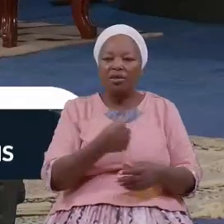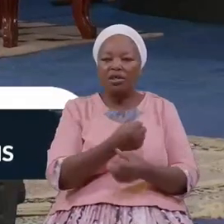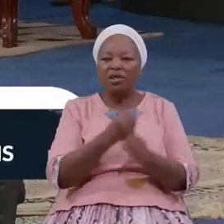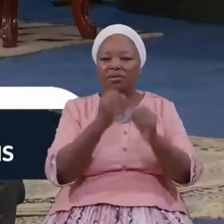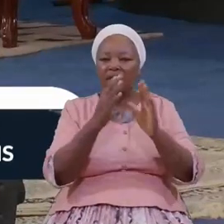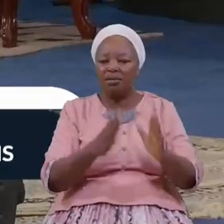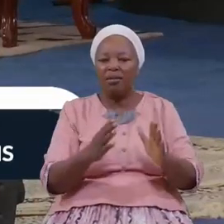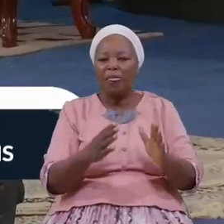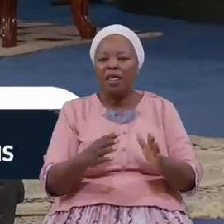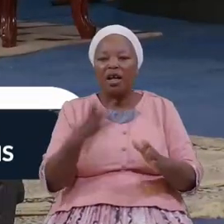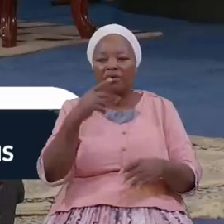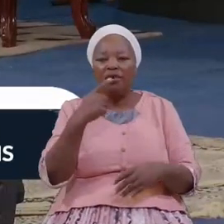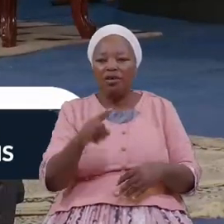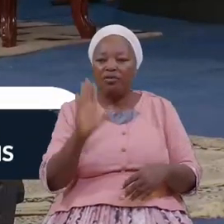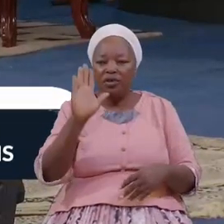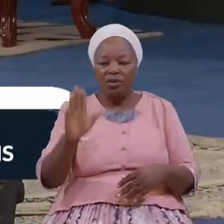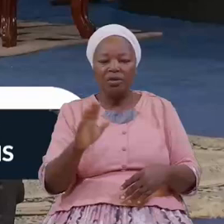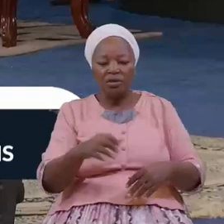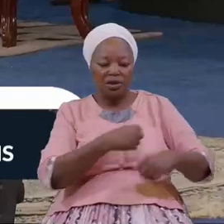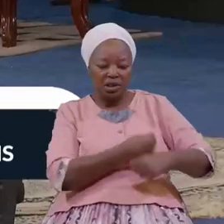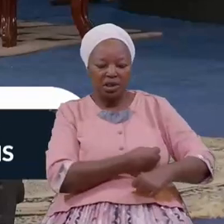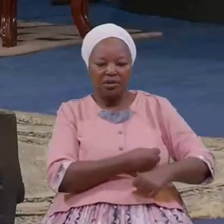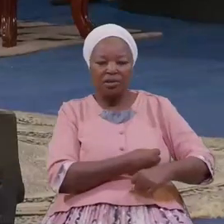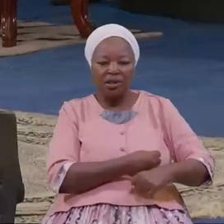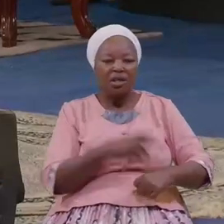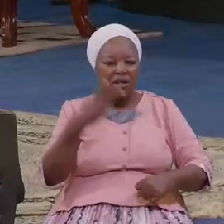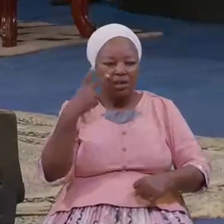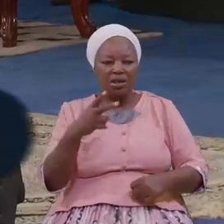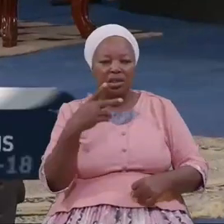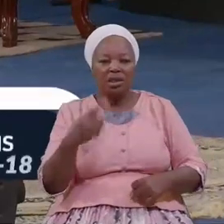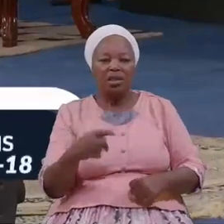la tour pour votre sécurité. On va à